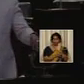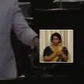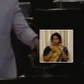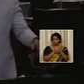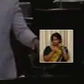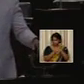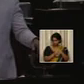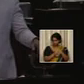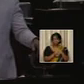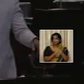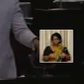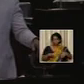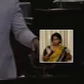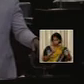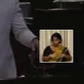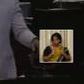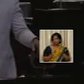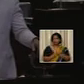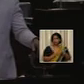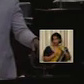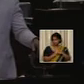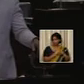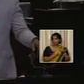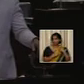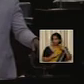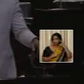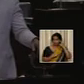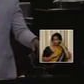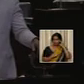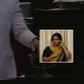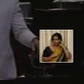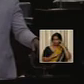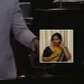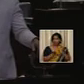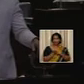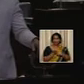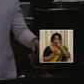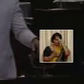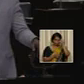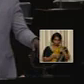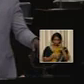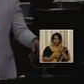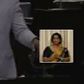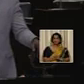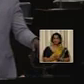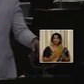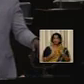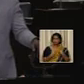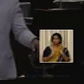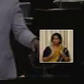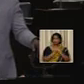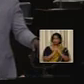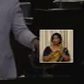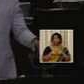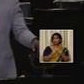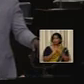पक्ष तव दुट कटूतर निशा महिता अपे रंजित सिंह रिटी मैं अपे वृत्ति